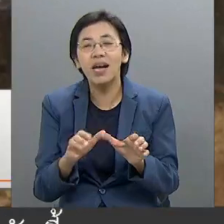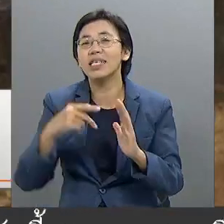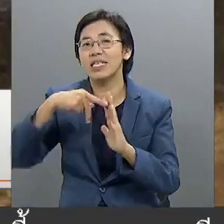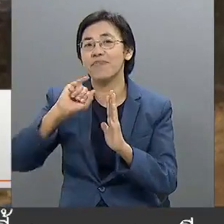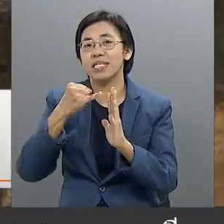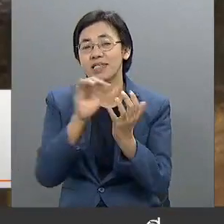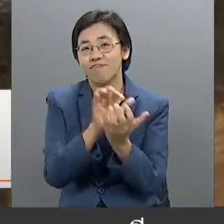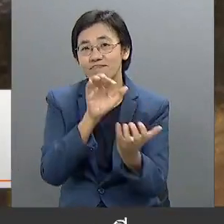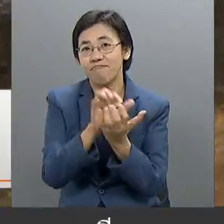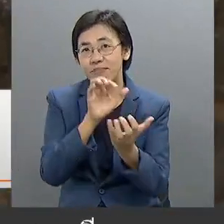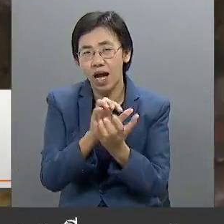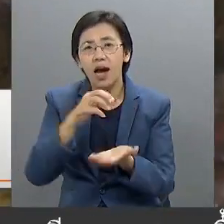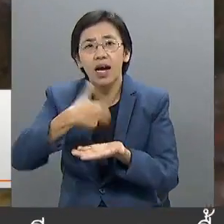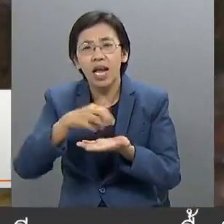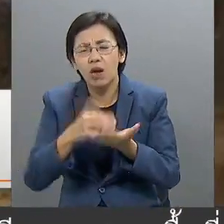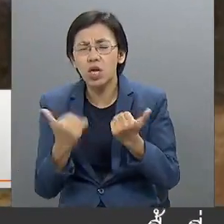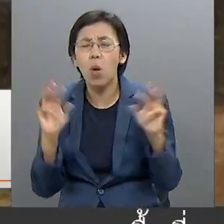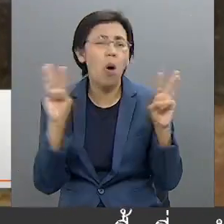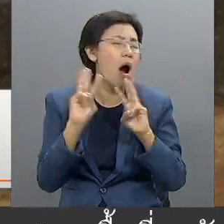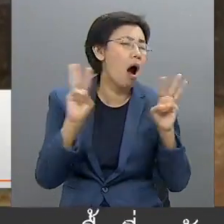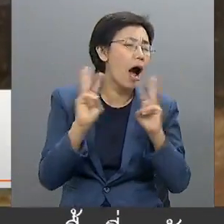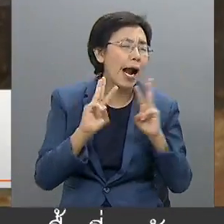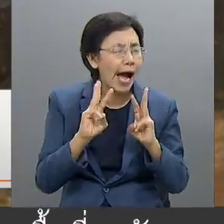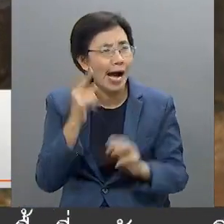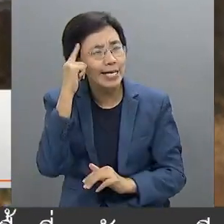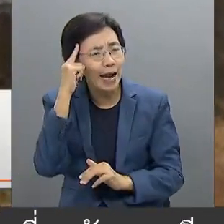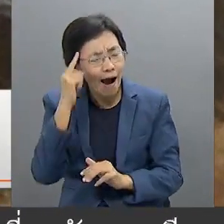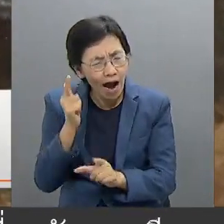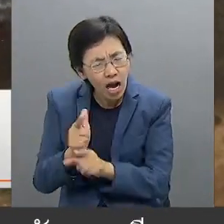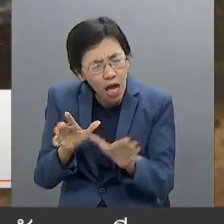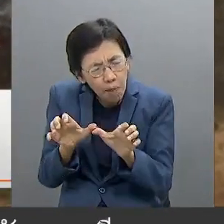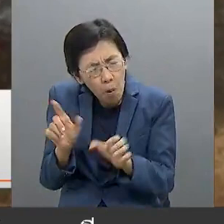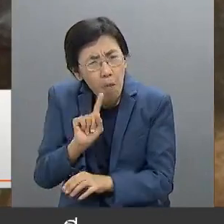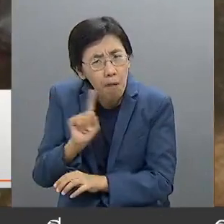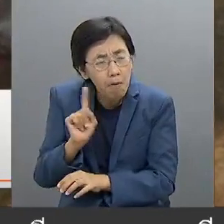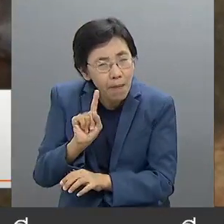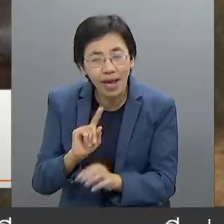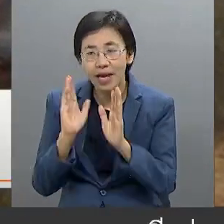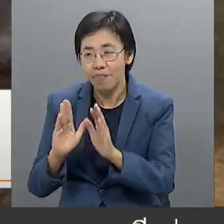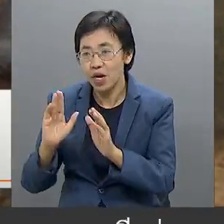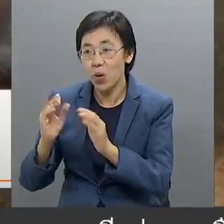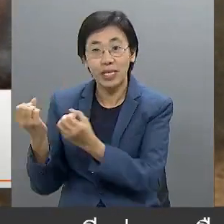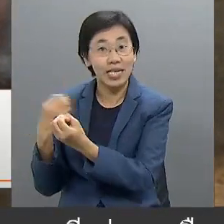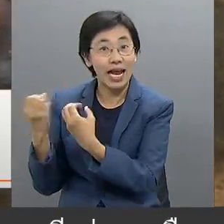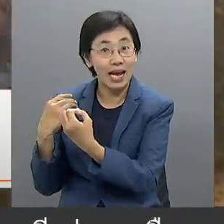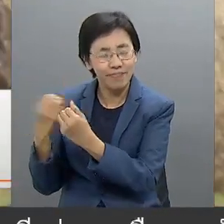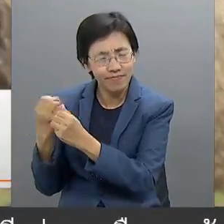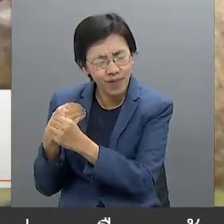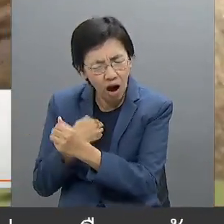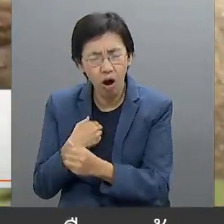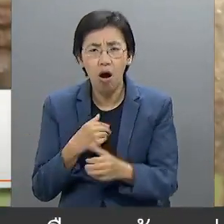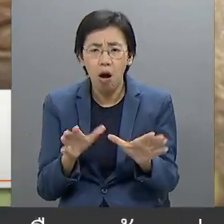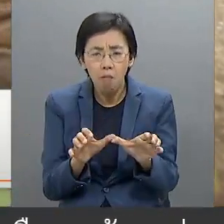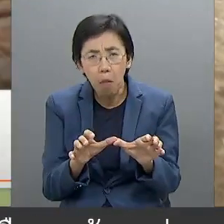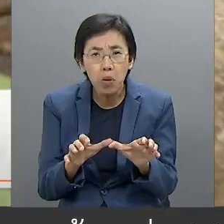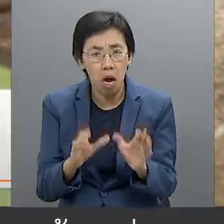ขาบอกว่าได้ใช้เวลาว่างศึกษาอาชีพการเลี้ยงปูนาจากคำแนะนำของเพื่อนเกษตรกรเนื่องจากเห็นว่าปูนาเนี่ยค่ะเป็นที่ต้องการ